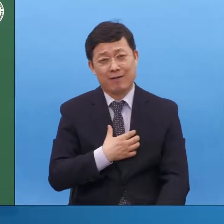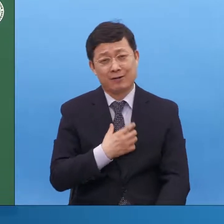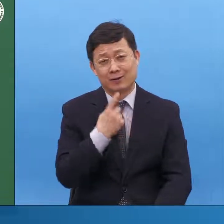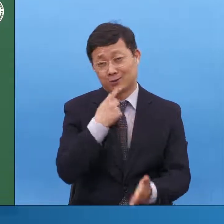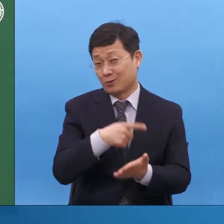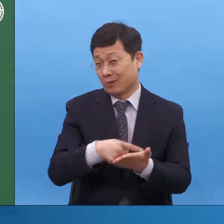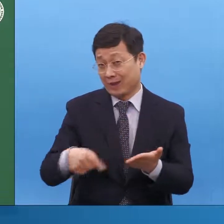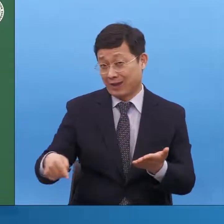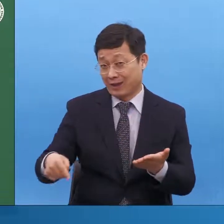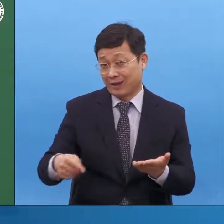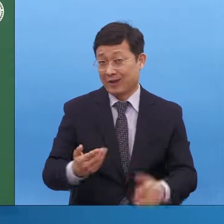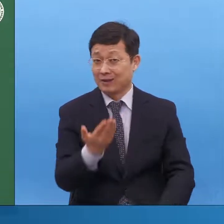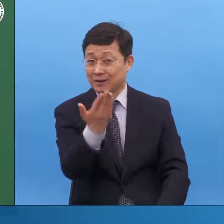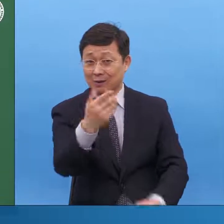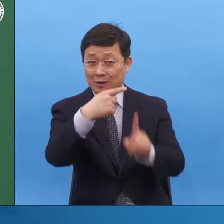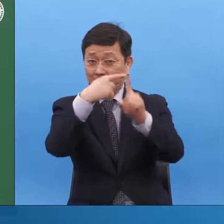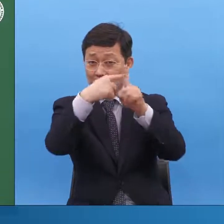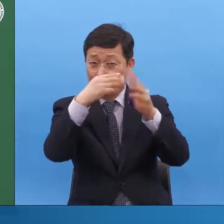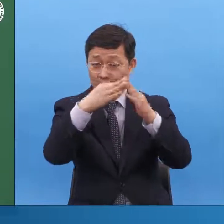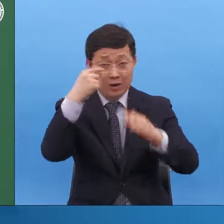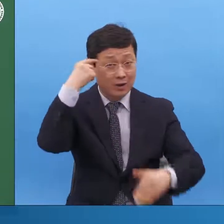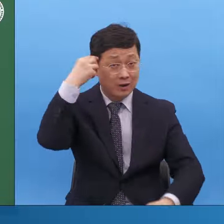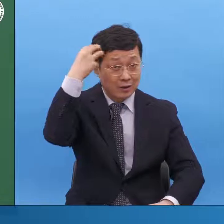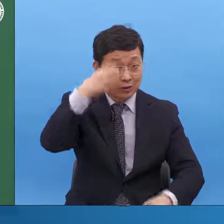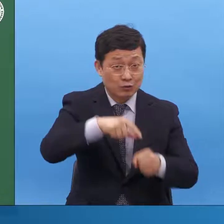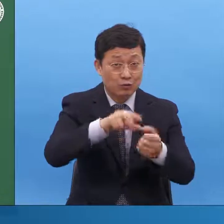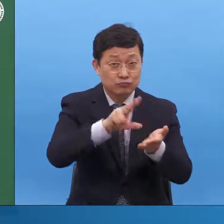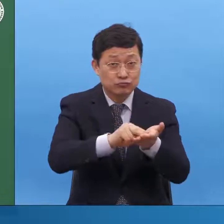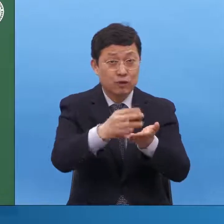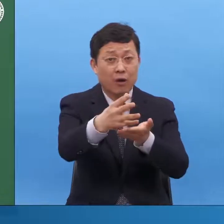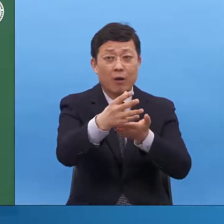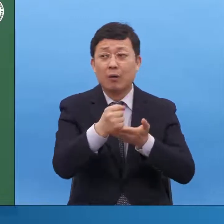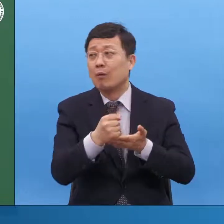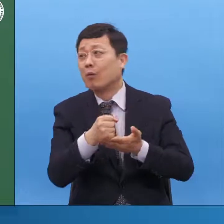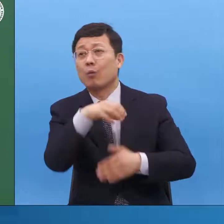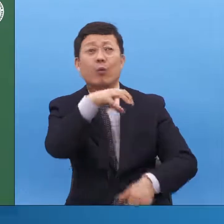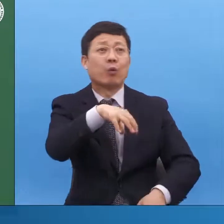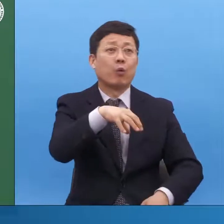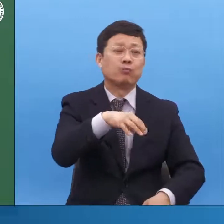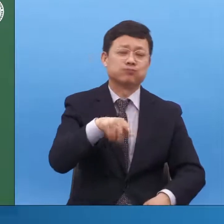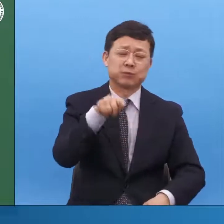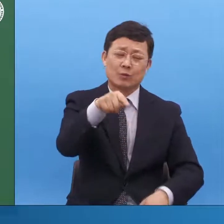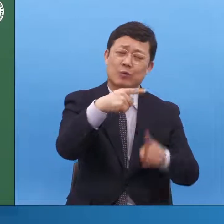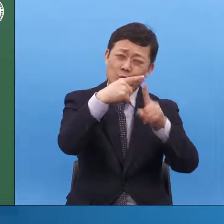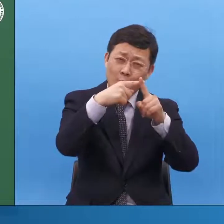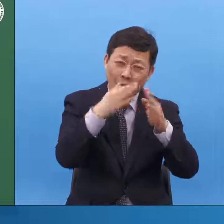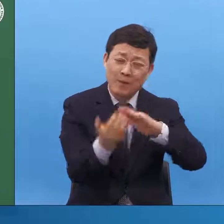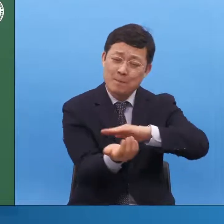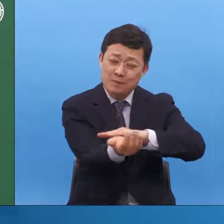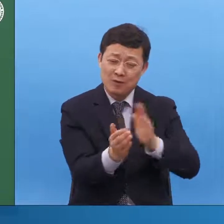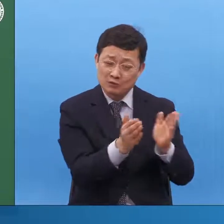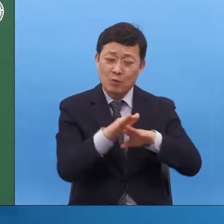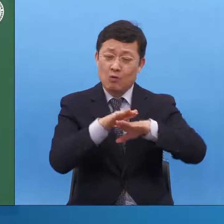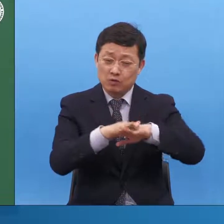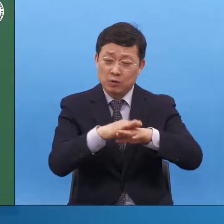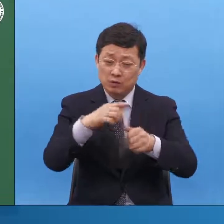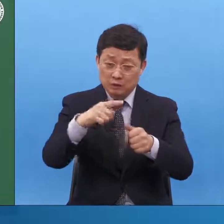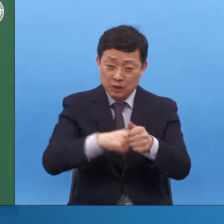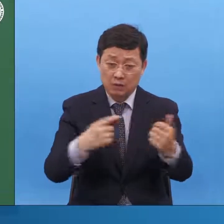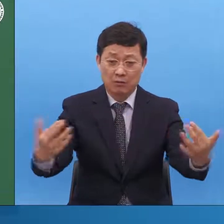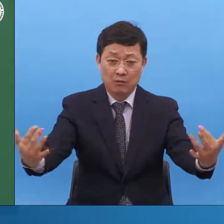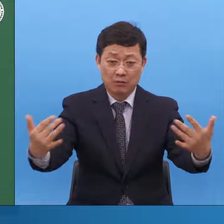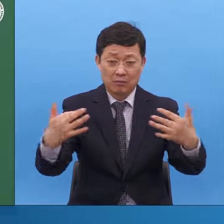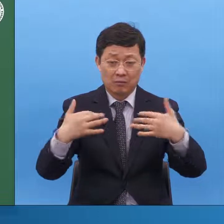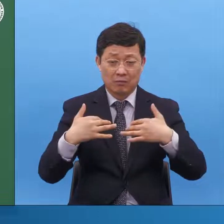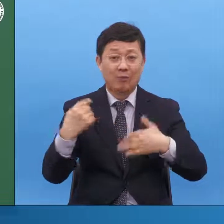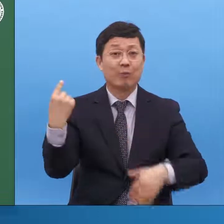교회에 영적 문제 가진 사람들이 갈 데 없기 때문에 오게 되어 있습니다. 그 준비만 해놓으면 돼요. That we're lost because we keep on worrying. The people with spiritual